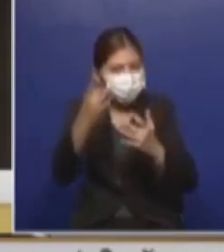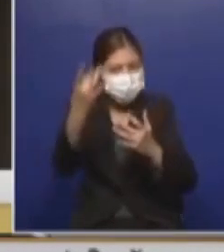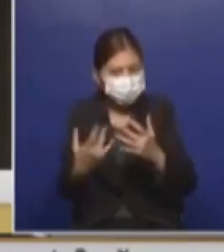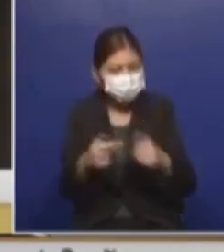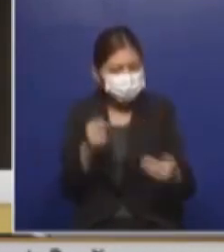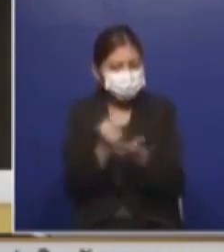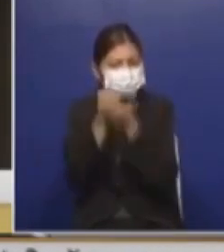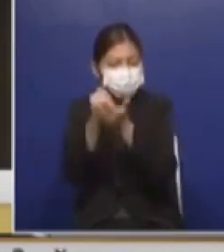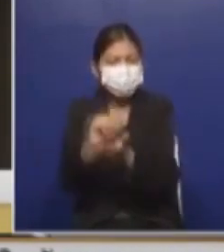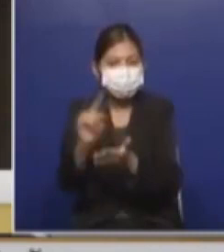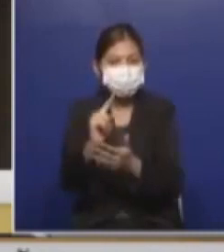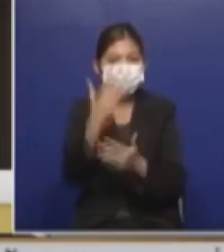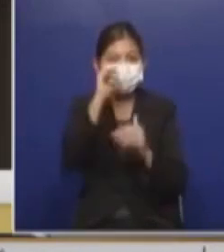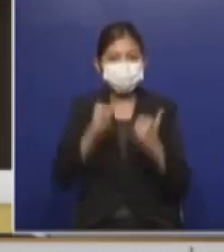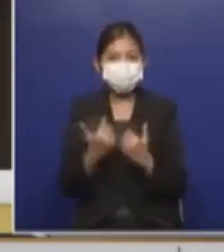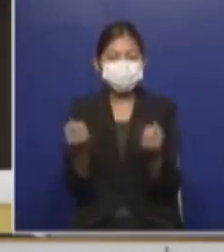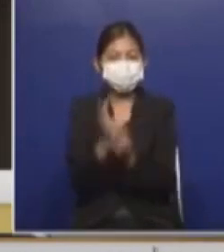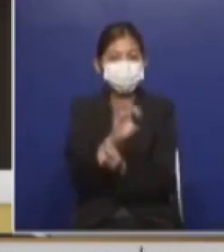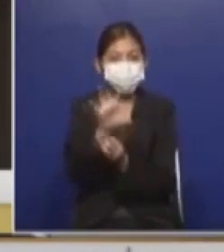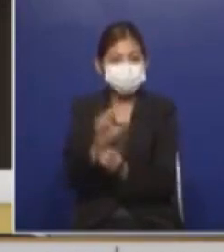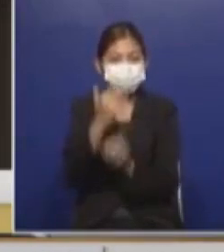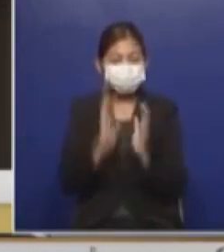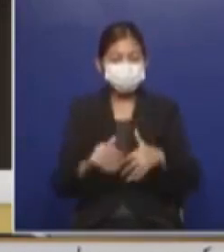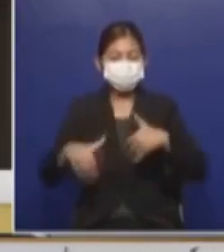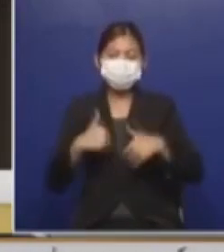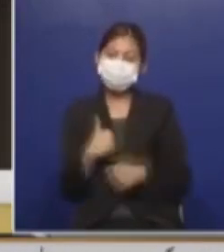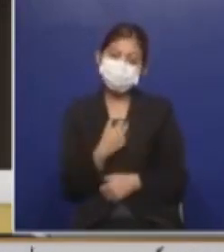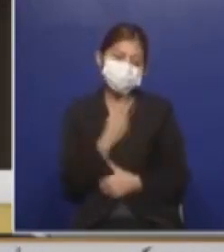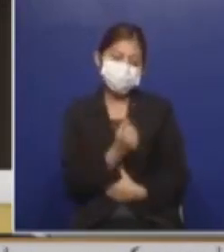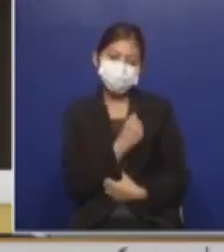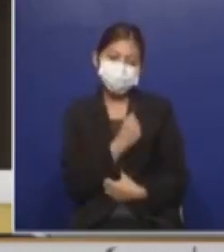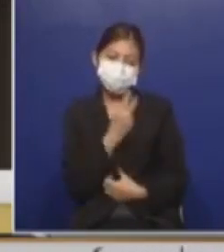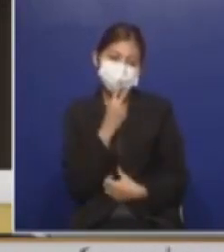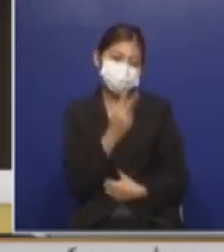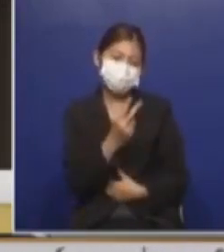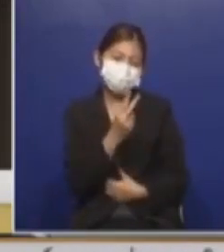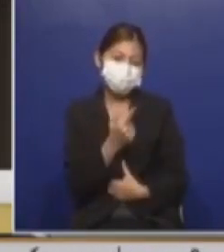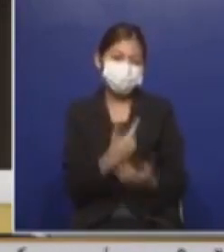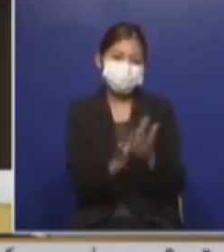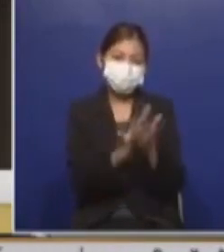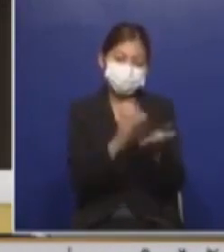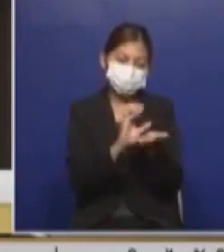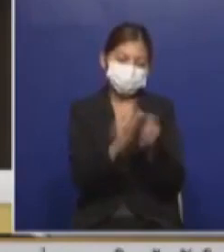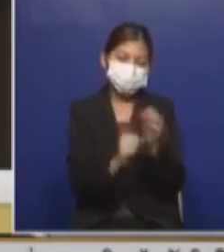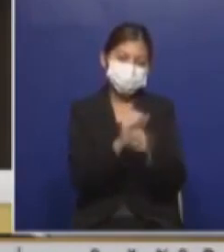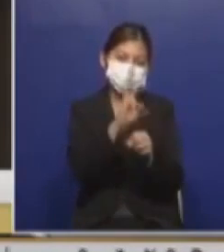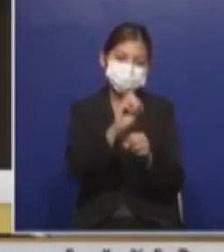การแพร่ระบาดของโรคประชาชนเขาทนเห็นงบที่ไร้กาลเทศะปรากฏในงบปี65ไม่ได้หรอก